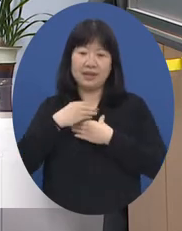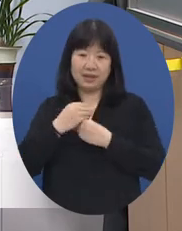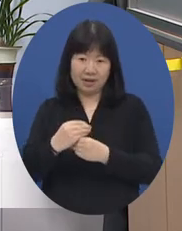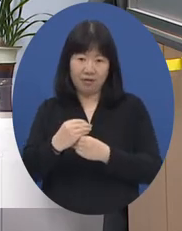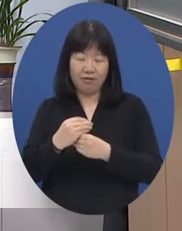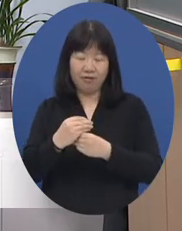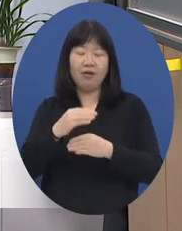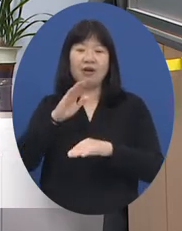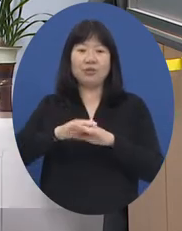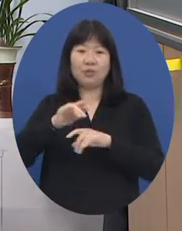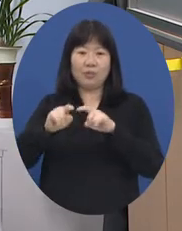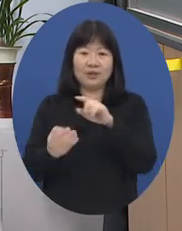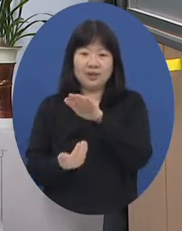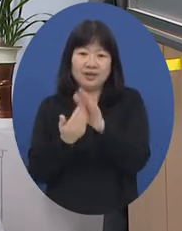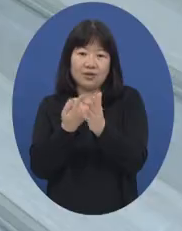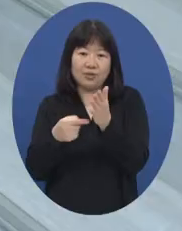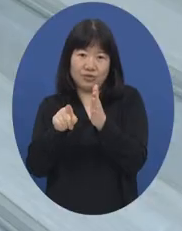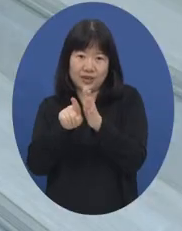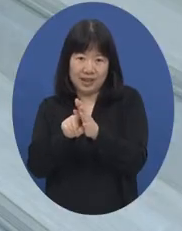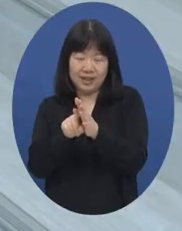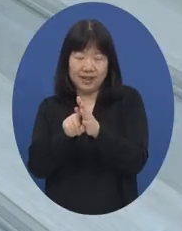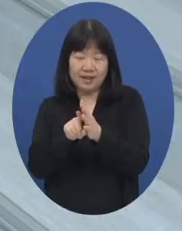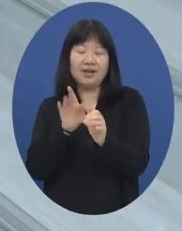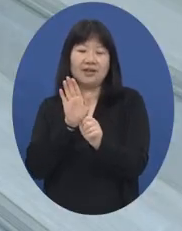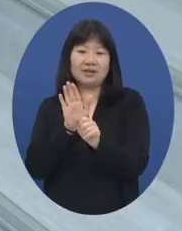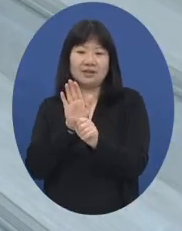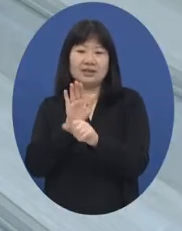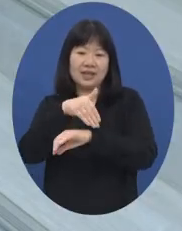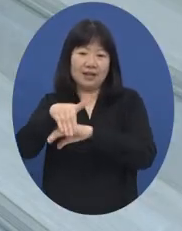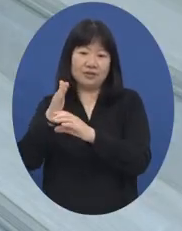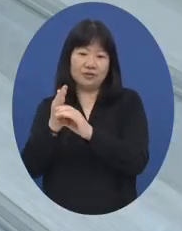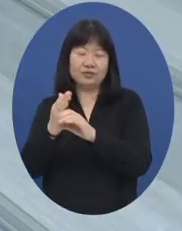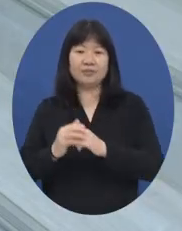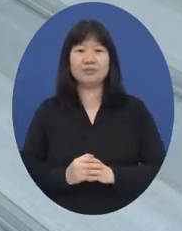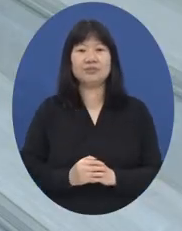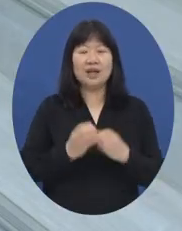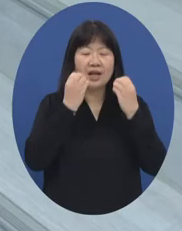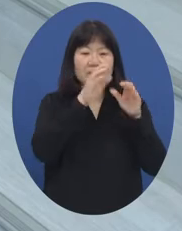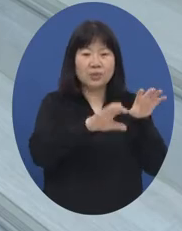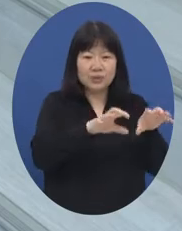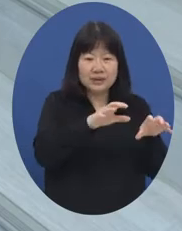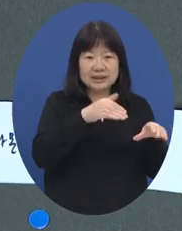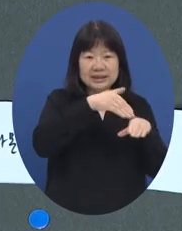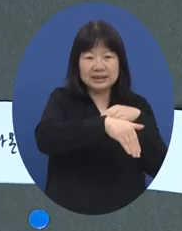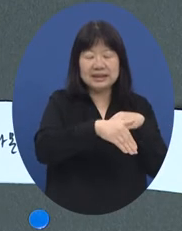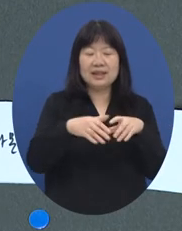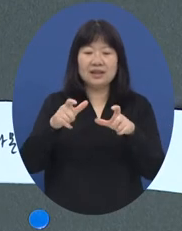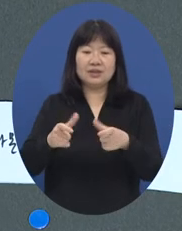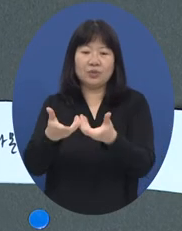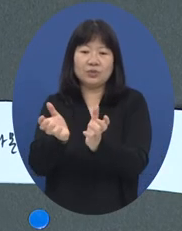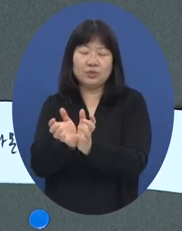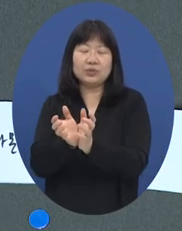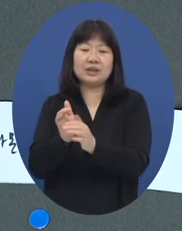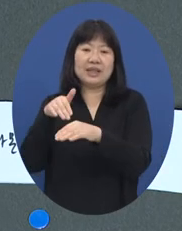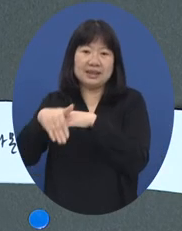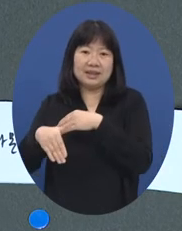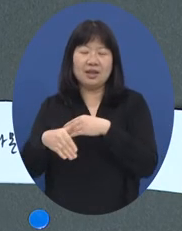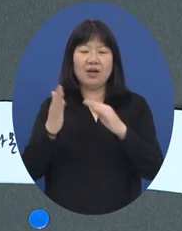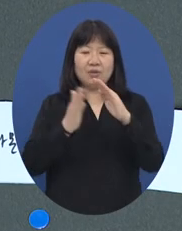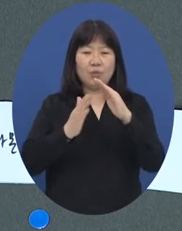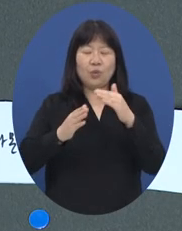사회주택 사업을 점차 확대해 추진해 나갈 예정입니다 경기도는 신도시 마을 형과 지역 공동체 형